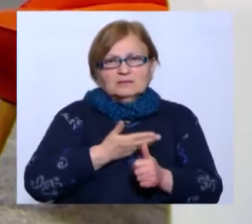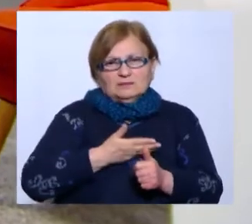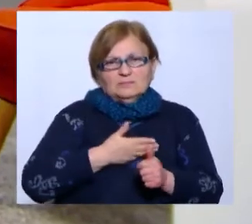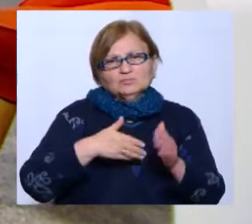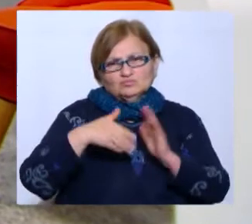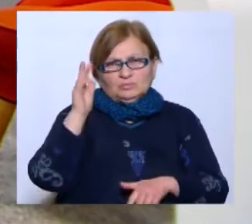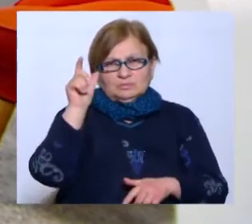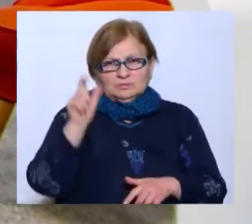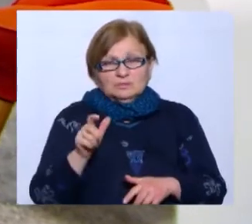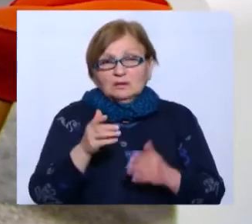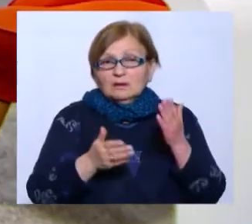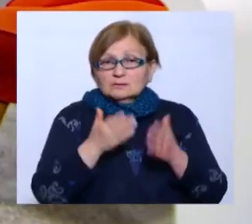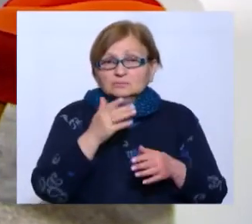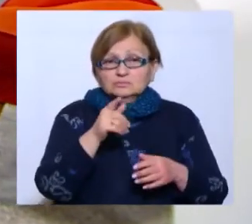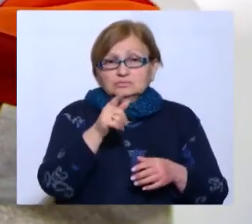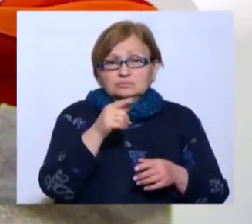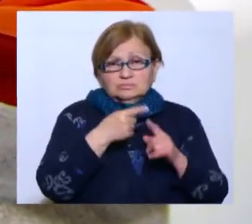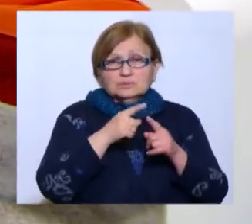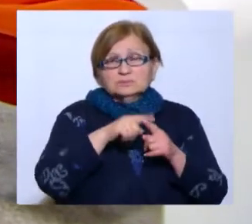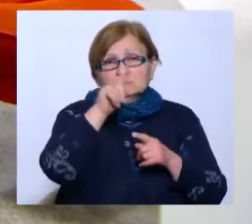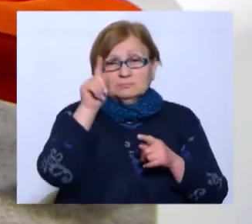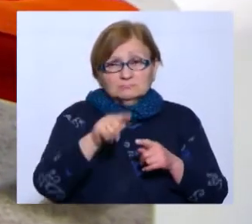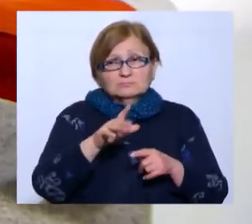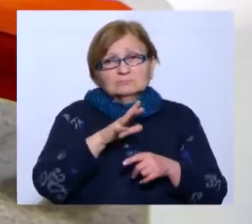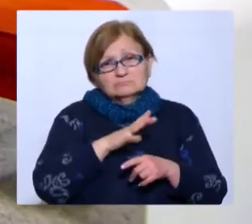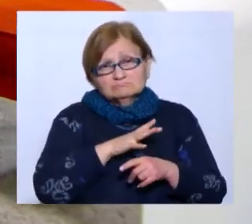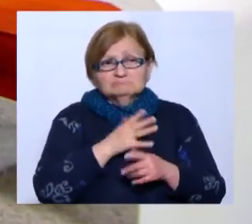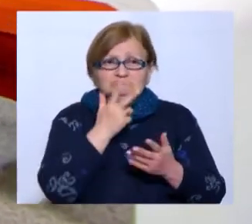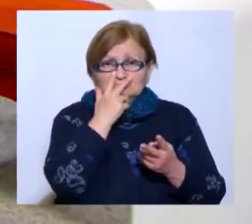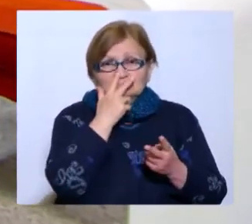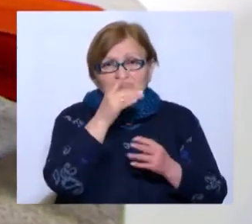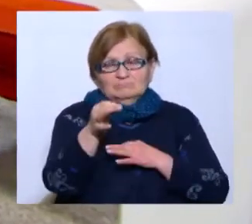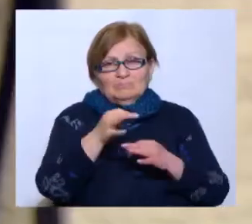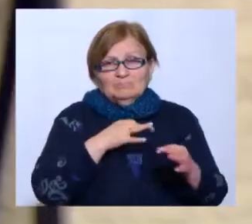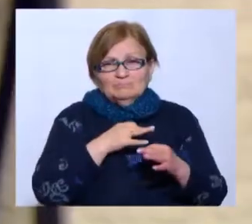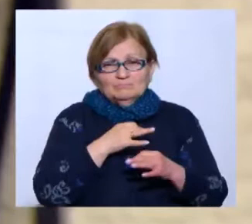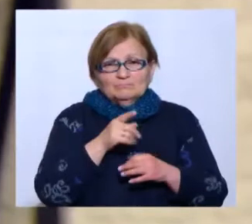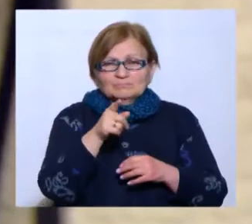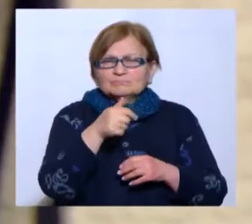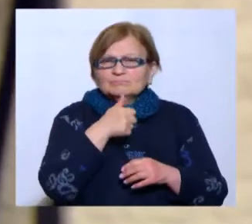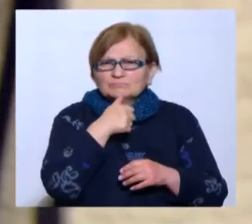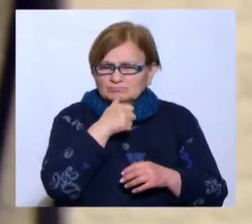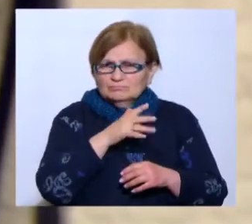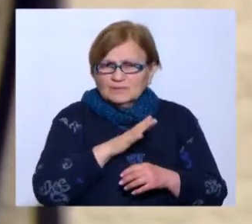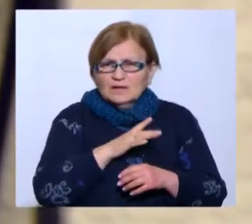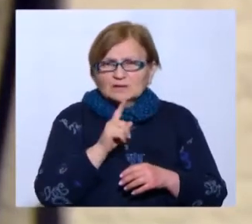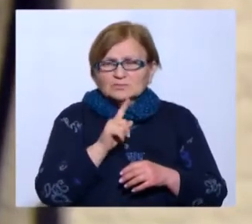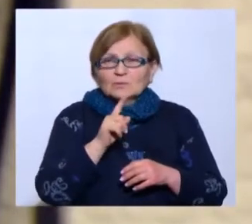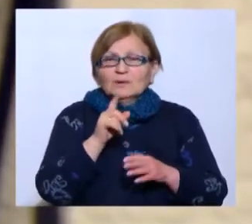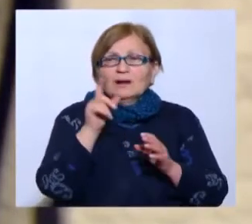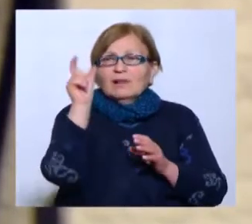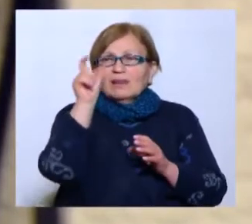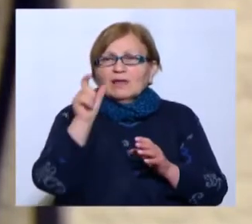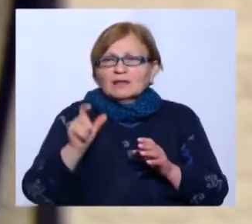ამ შეკითხვაზე დადებით თი პასუხით მიპასუხობთ, ხომ არ ქონიათ გამოცდილება, რომ სწორედ პოეზიაში,